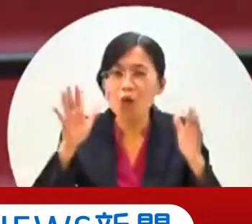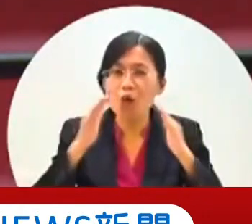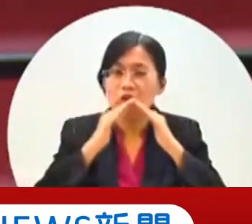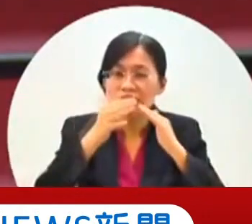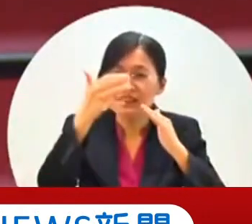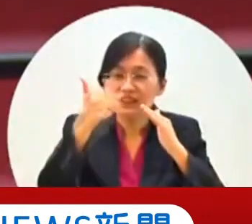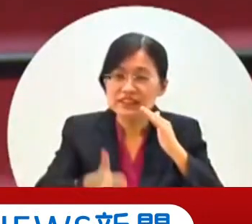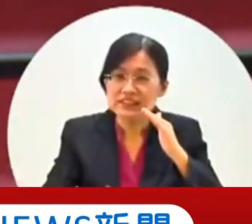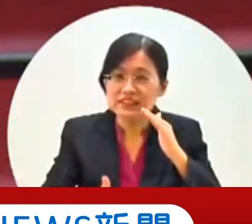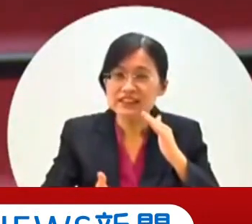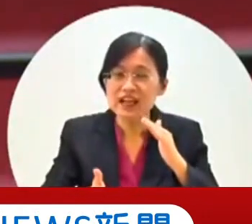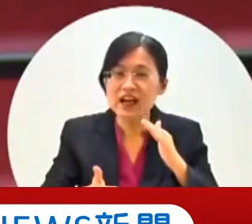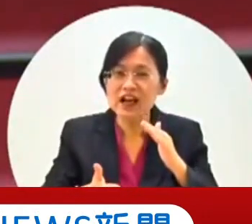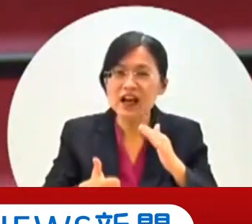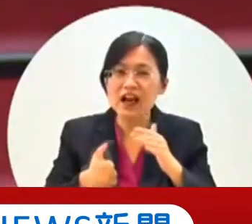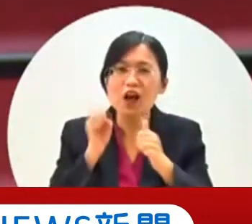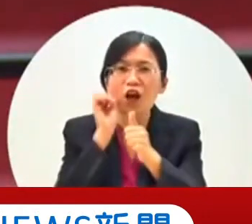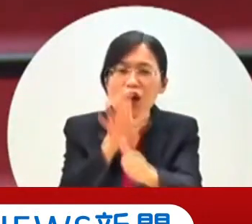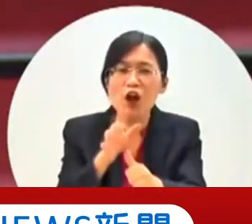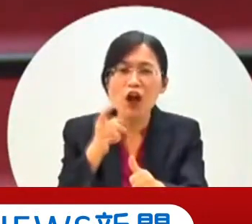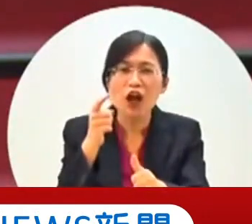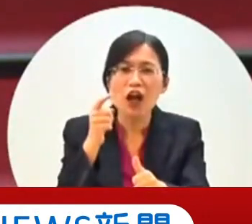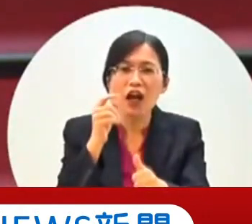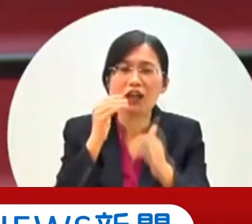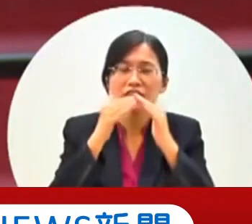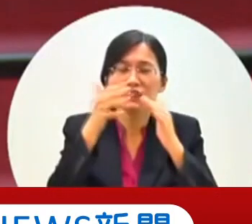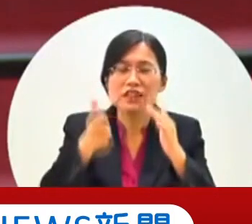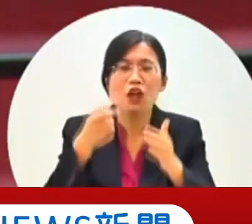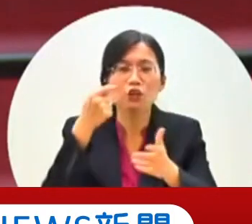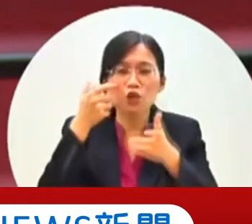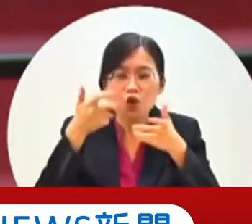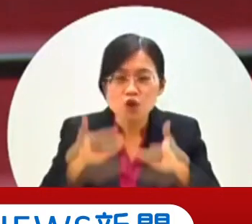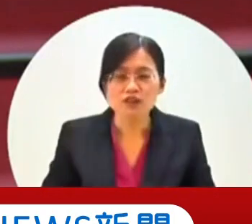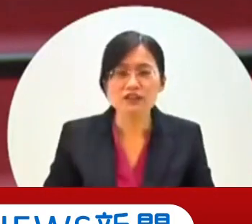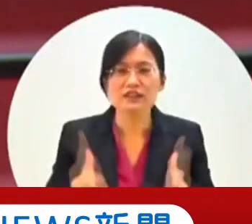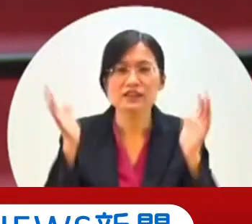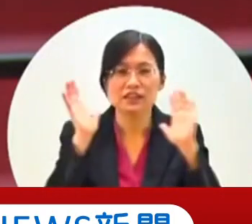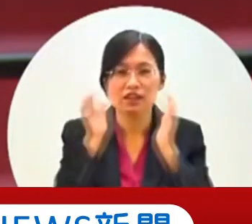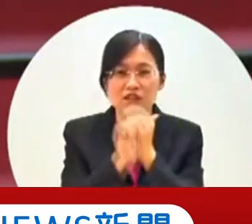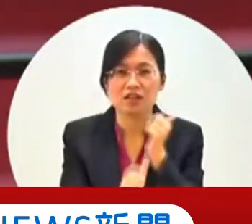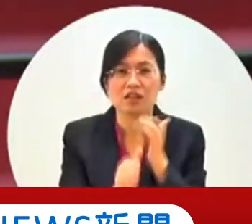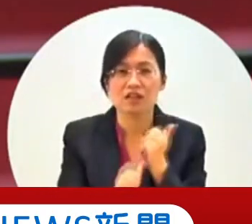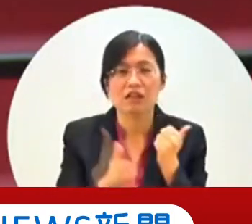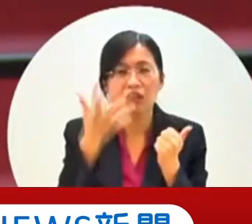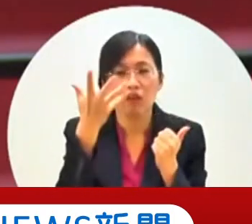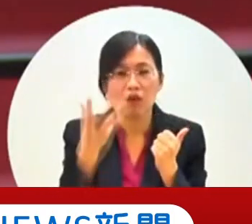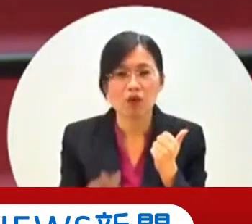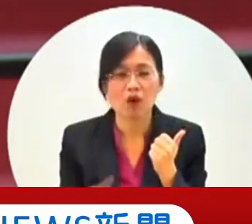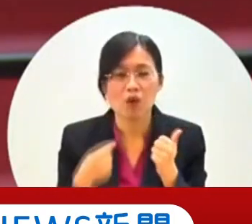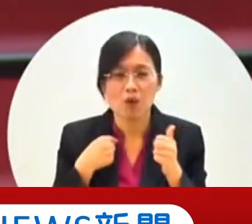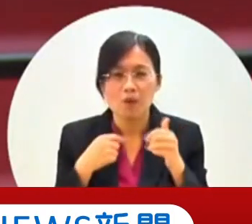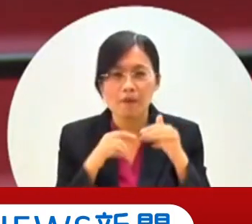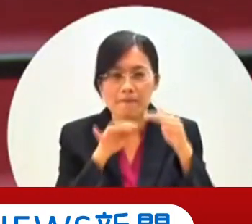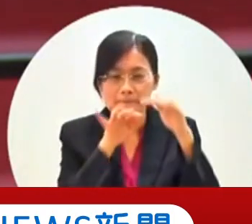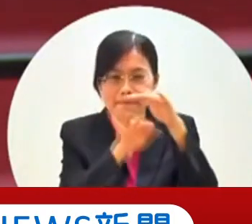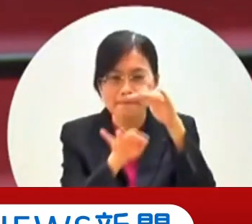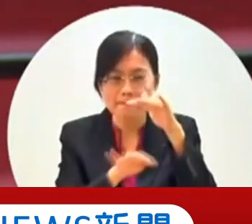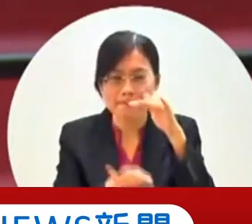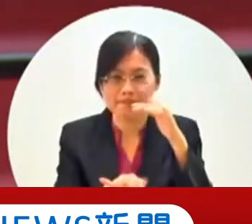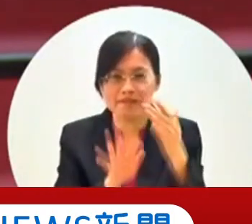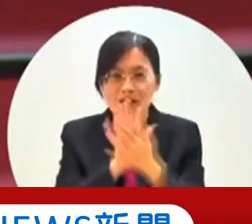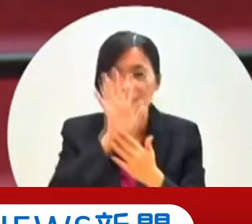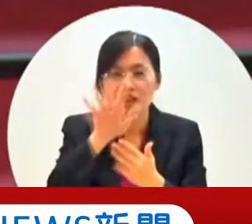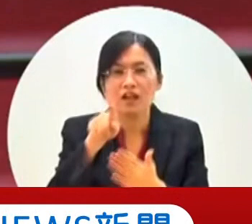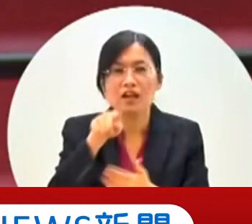局重视这个少子化问题。啊、哦，我输入以后，他马上给我一个主题，